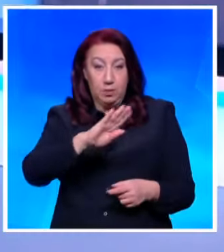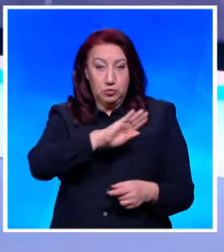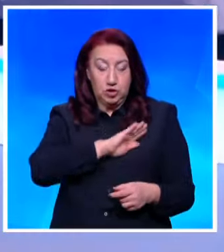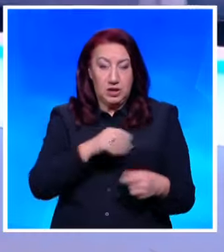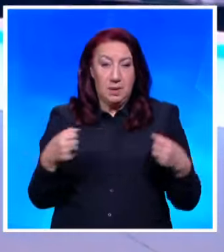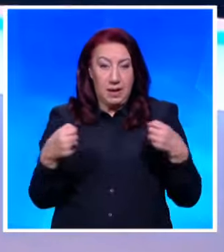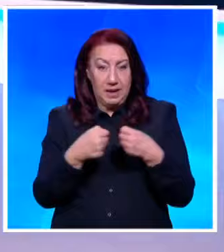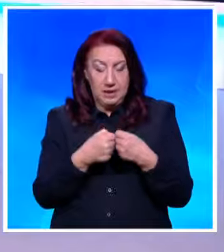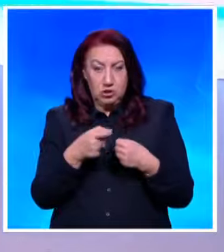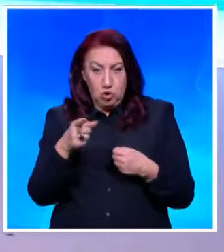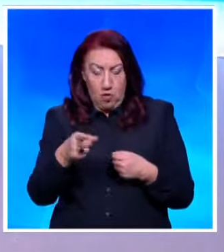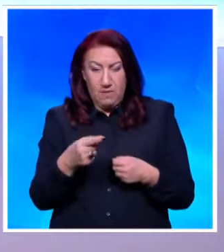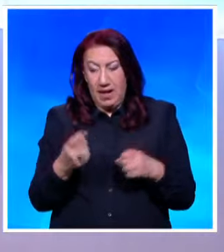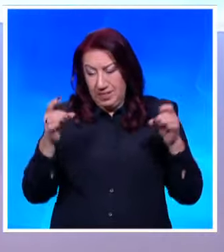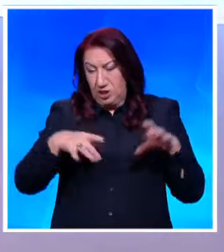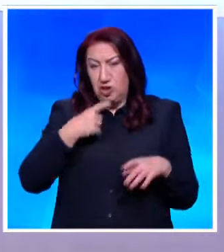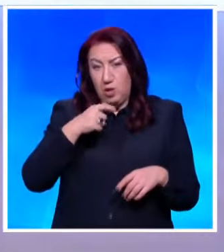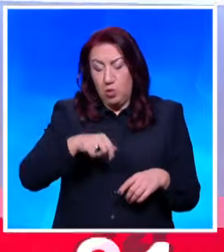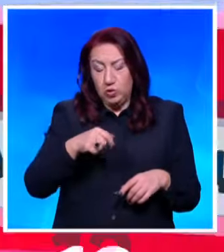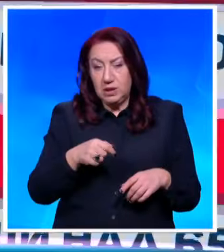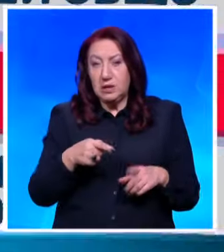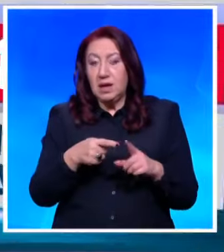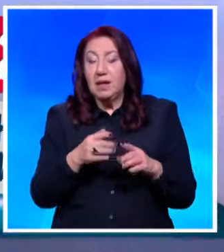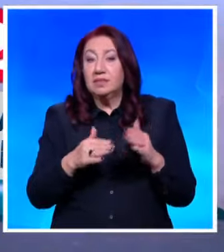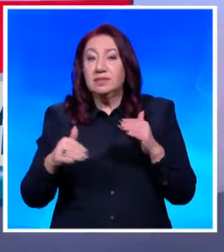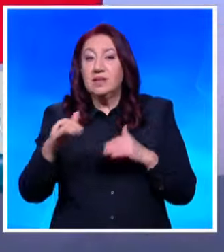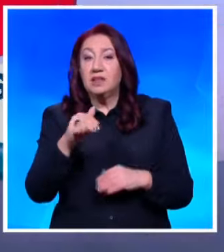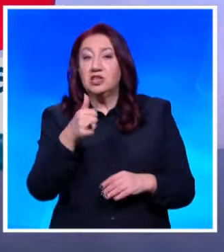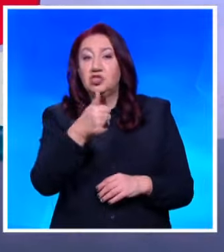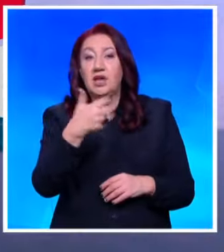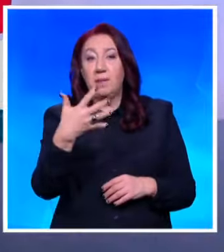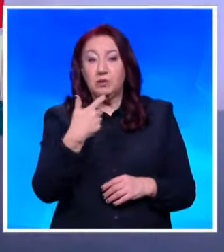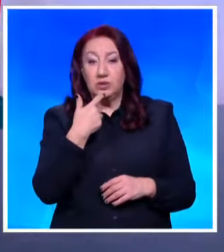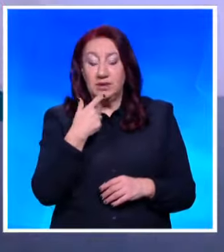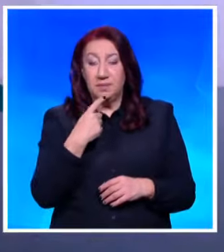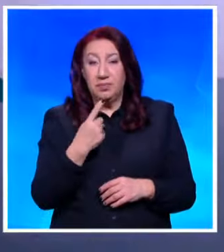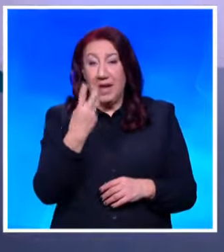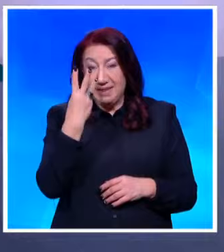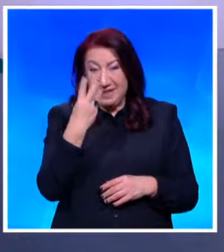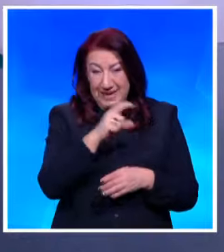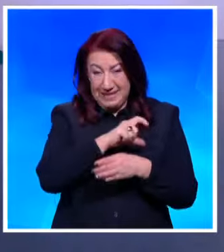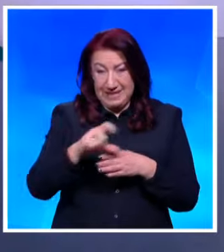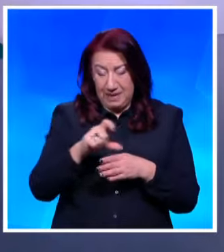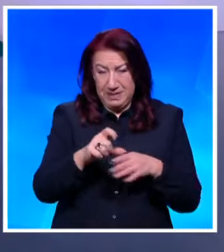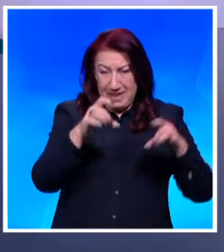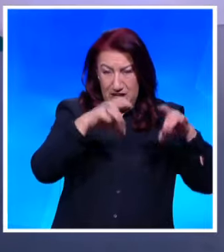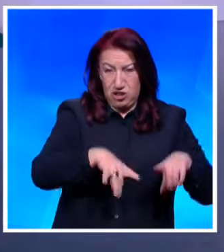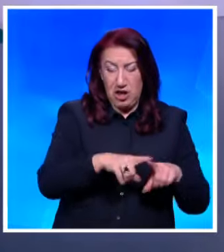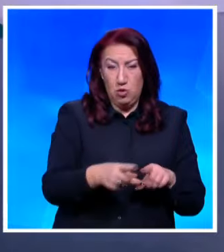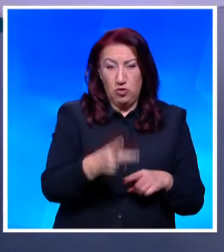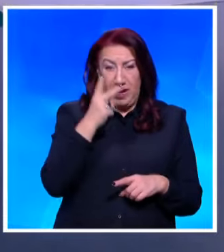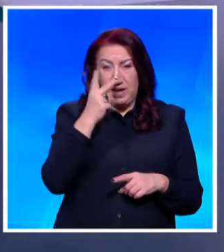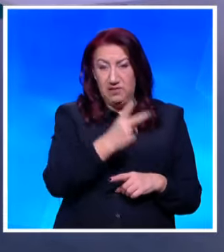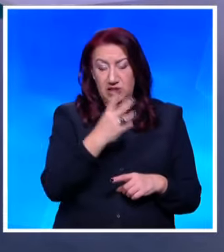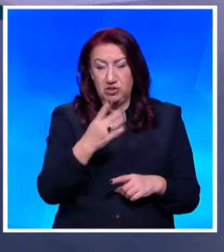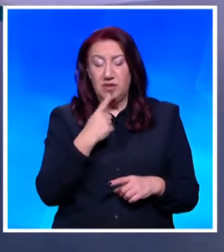65 години. Статистиката показва, че за първите три седмици на 2024-та при инциденти на пътя, живота си са